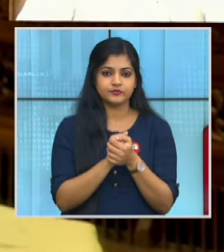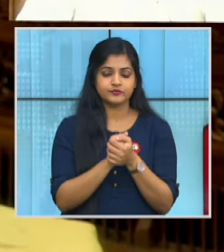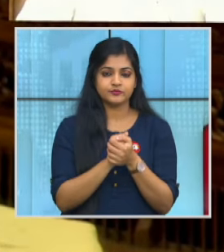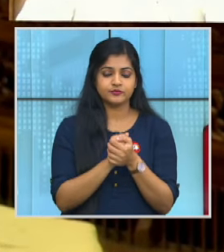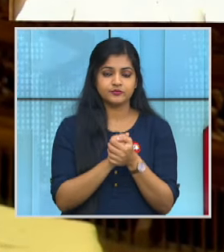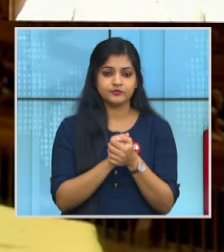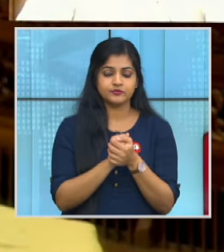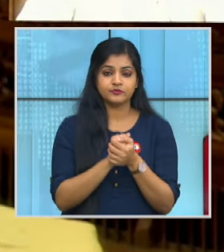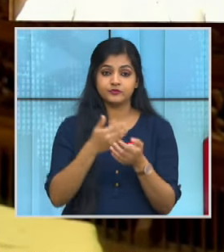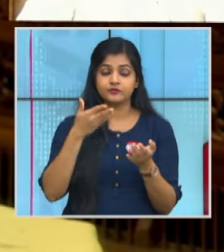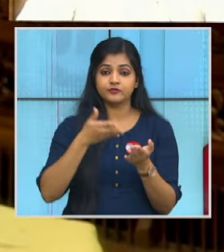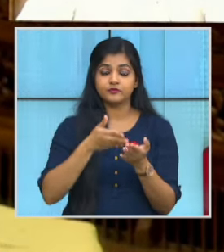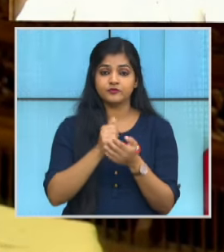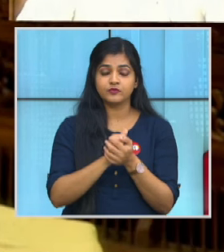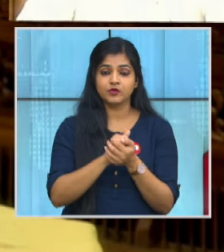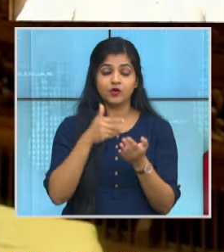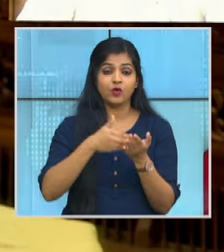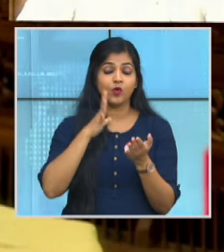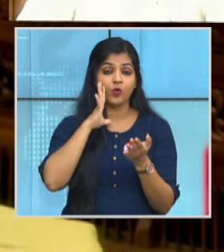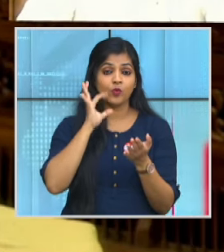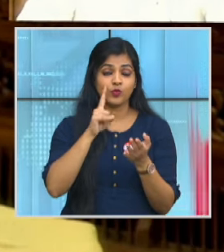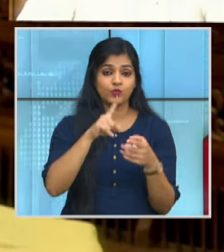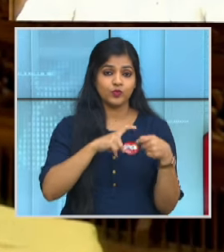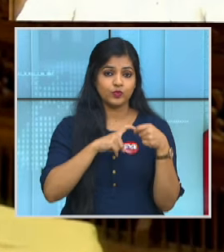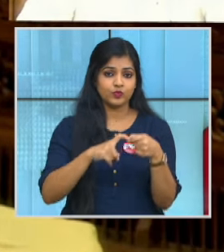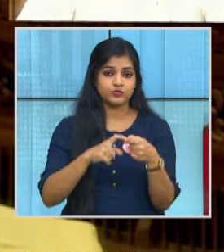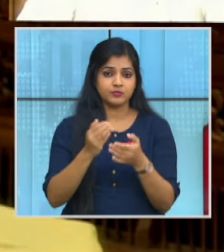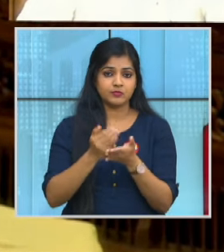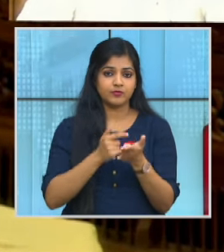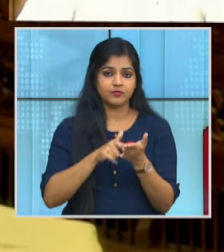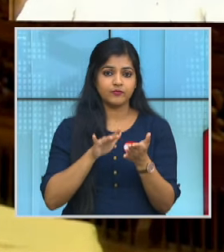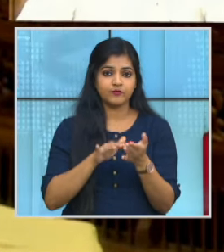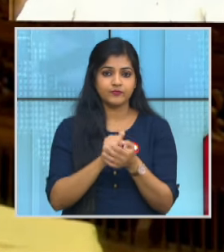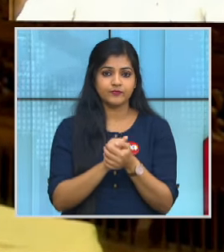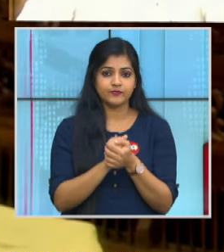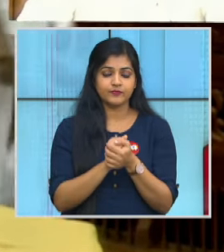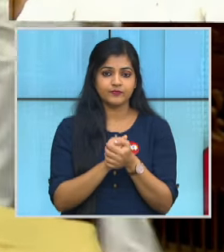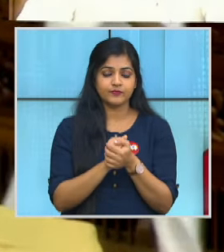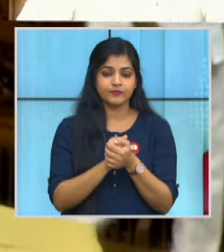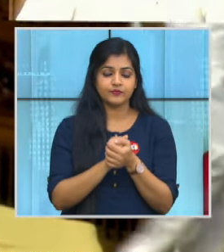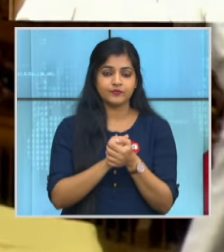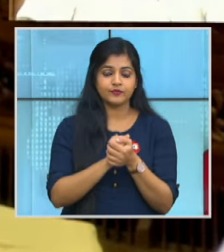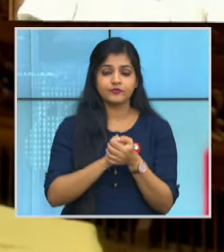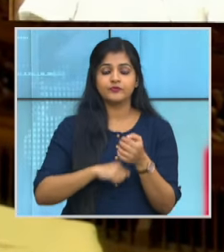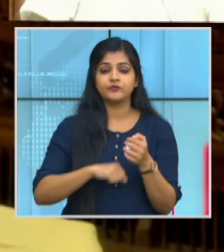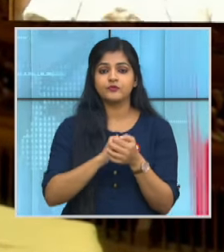സർ, ഇവിടെ ഒരു പ്രധാനപ്പെട്ട ചോദ്യം ബാക്കി നിൽക്കുകയാണ്. സംഘപരിവാർ